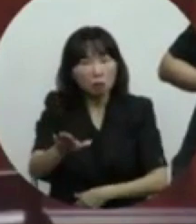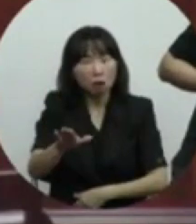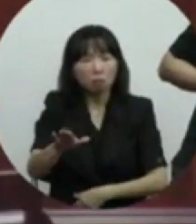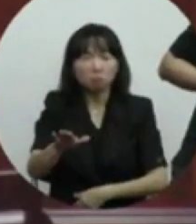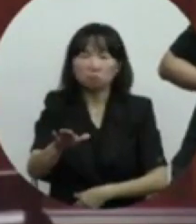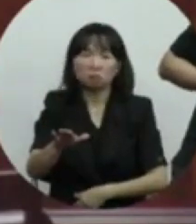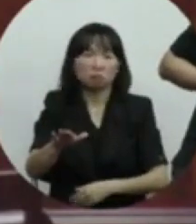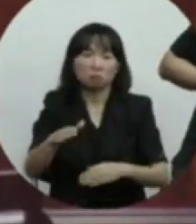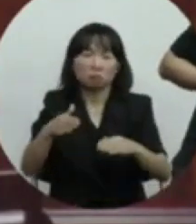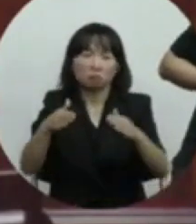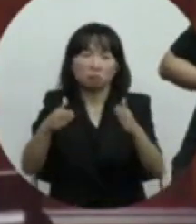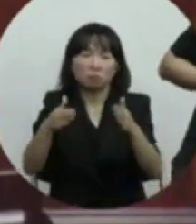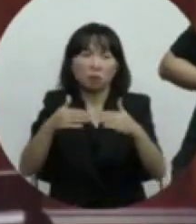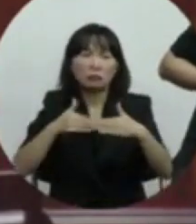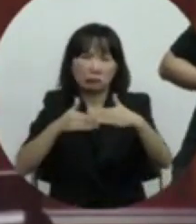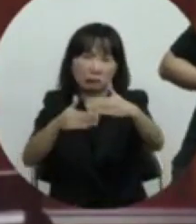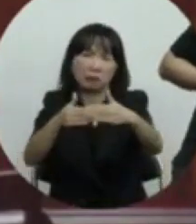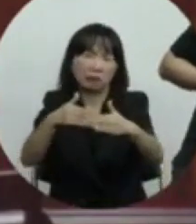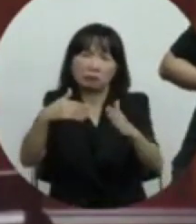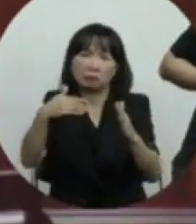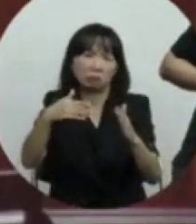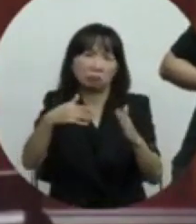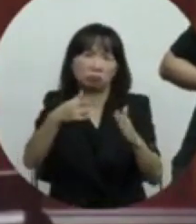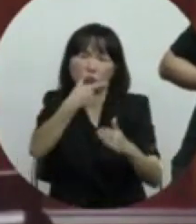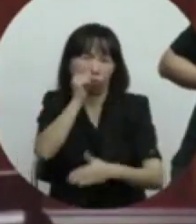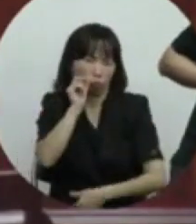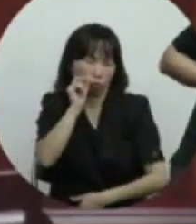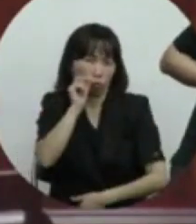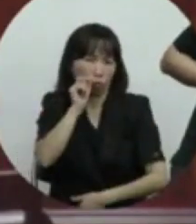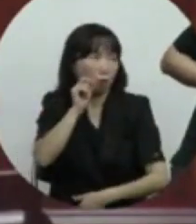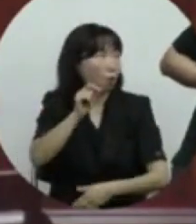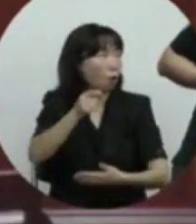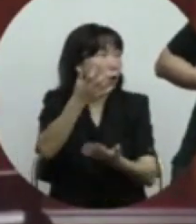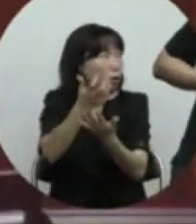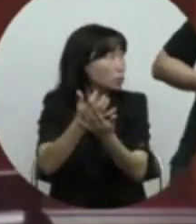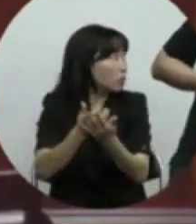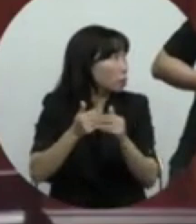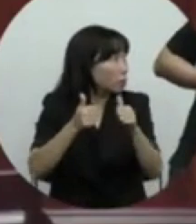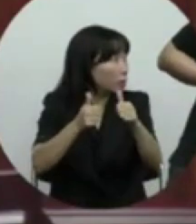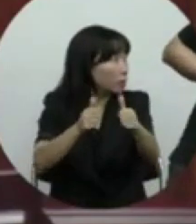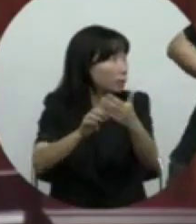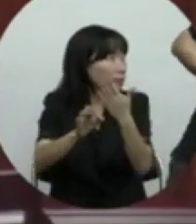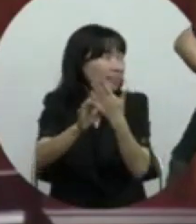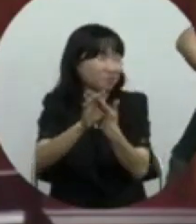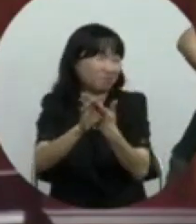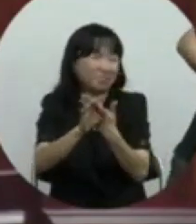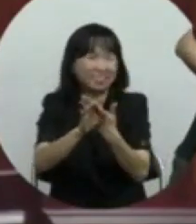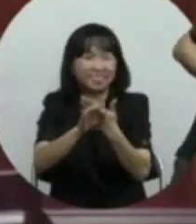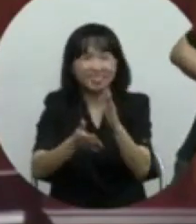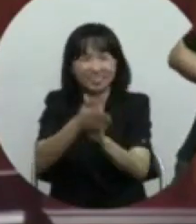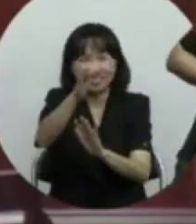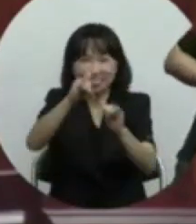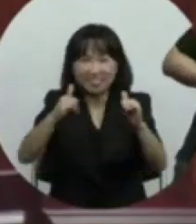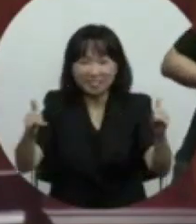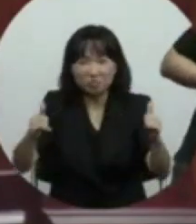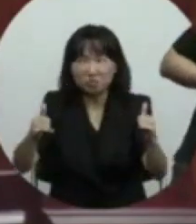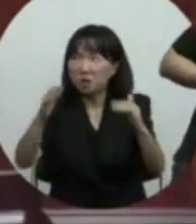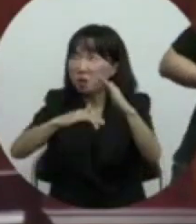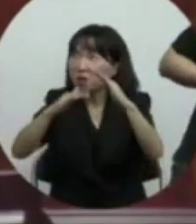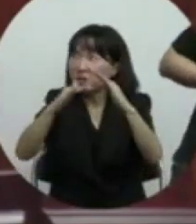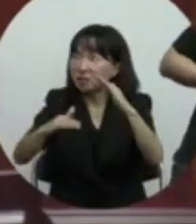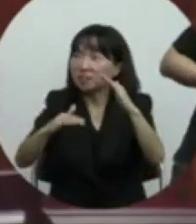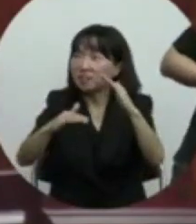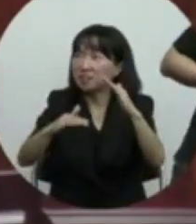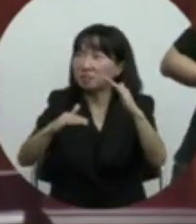매우 더디다는 생각이 듭니다. 자료에 따르면 여주시는 시 주민참여예산 공모사업이